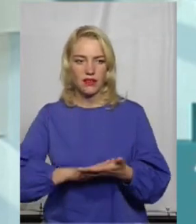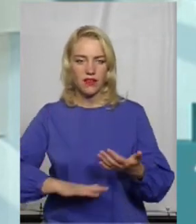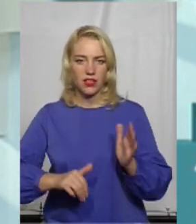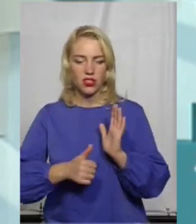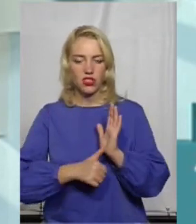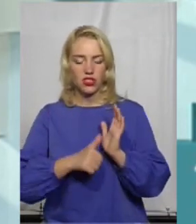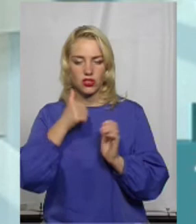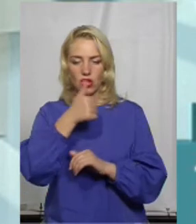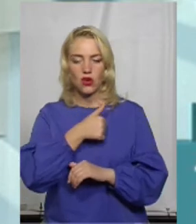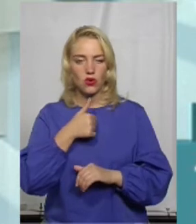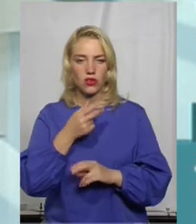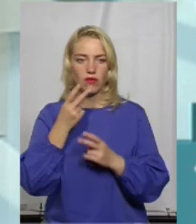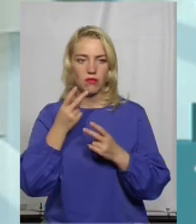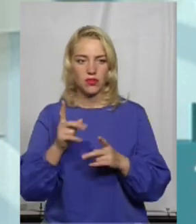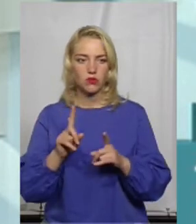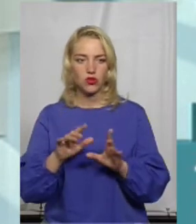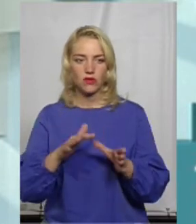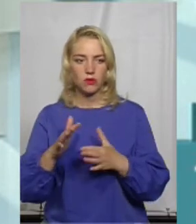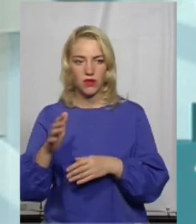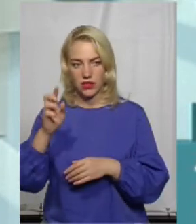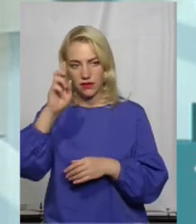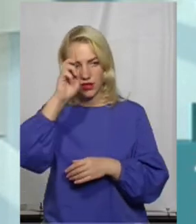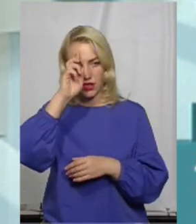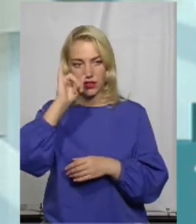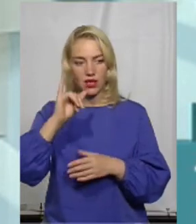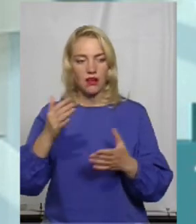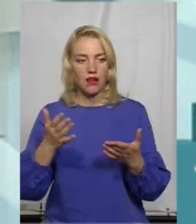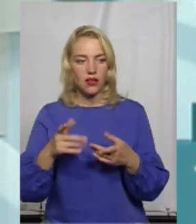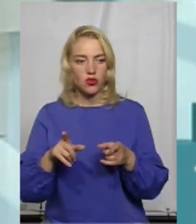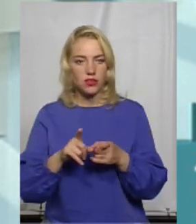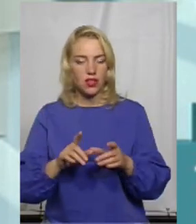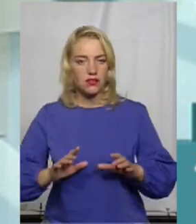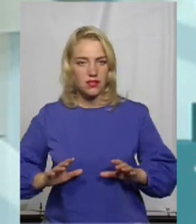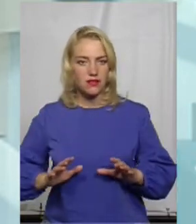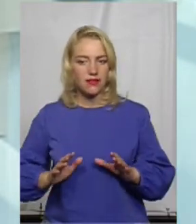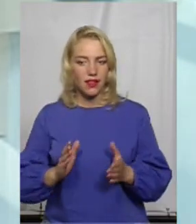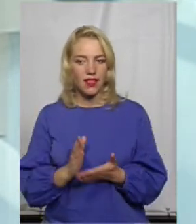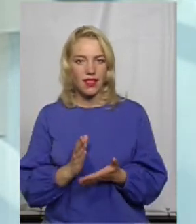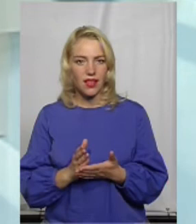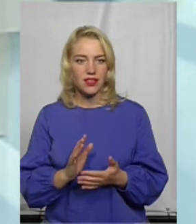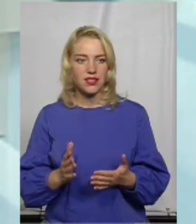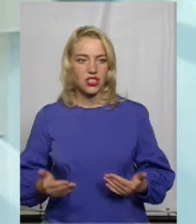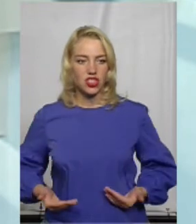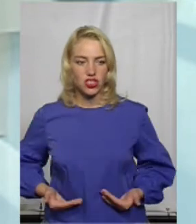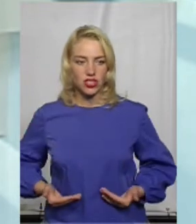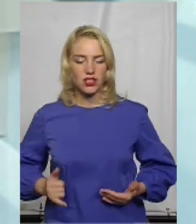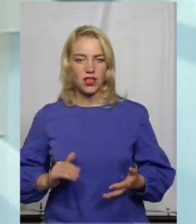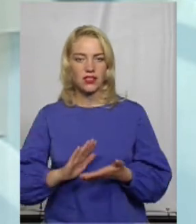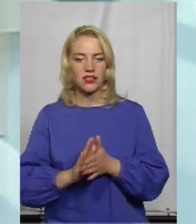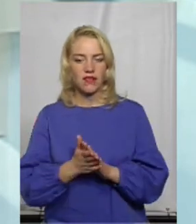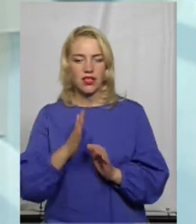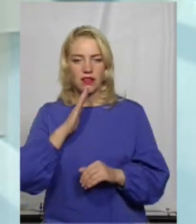рік бачимо, що відбувається в країні. І якось так складається життя і ставлення